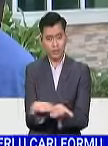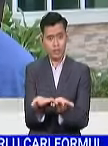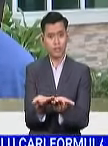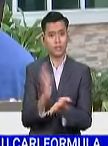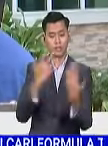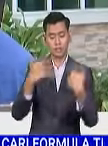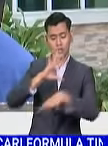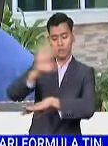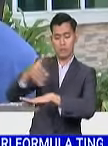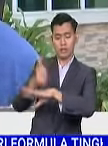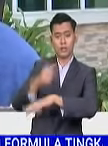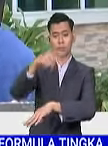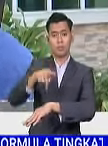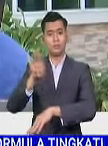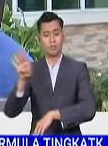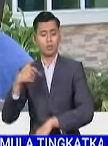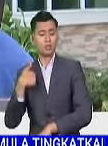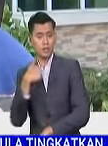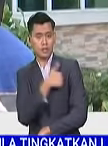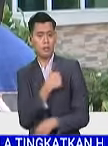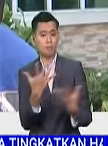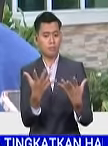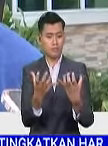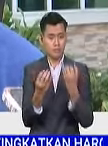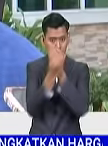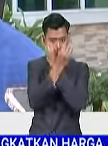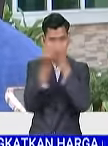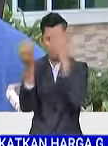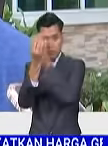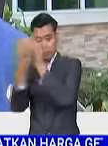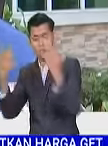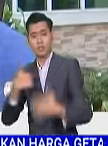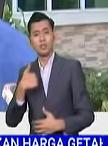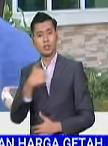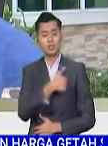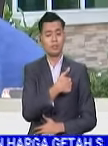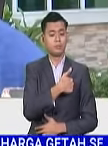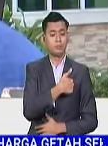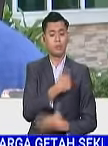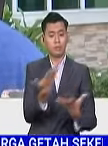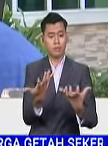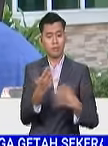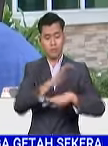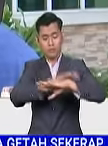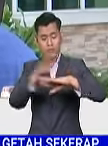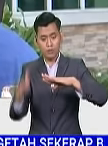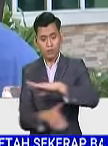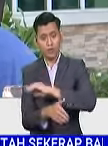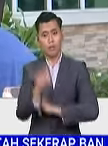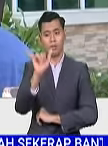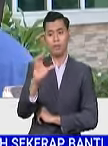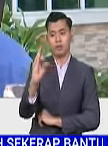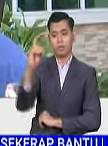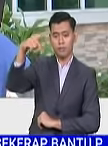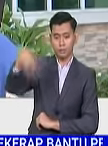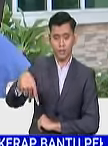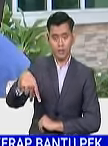Kita mau dipayungkan di bawah naungan Tuan Yang Terhormat yang di-Pertuan Negeri